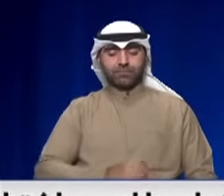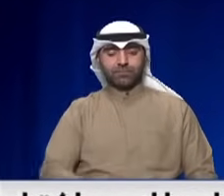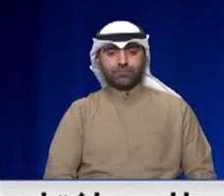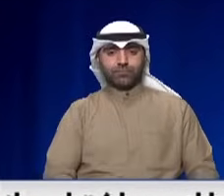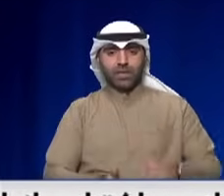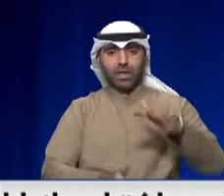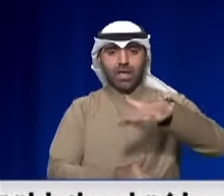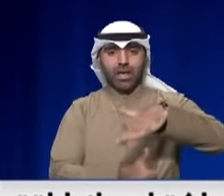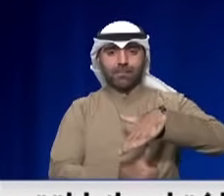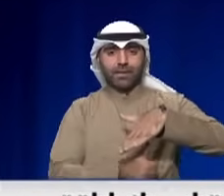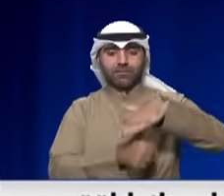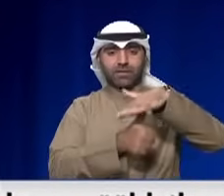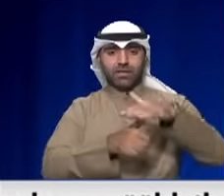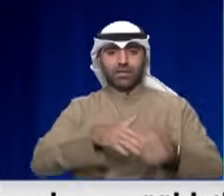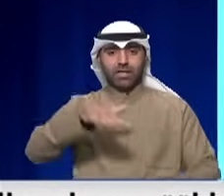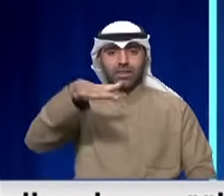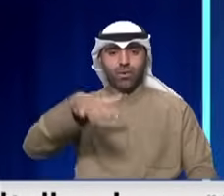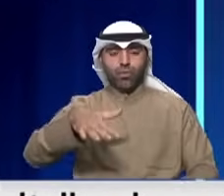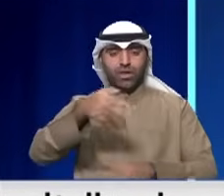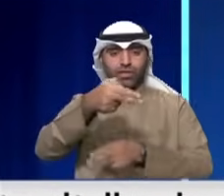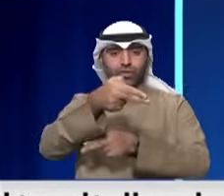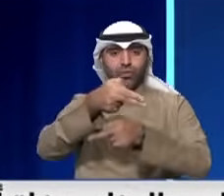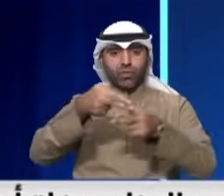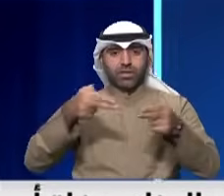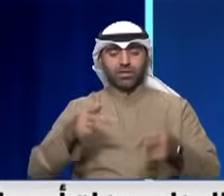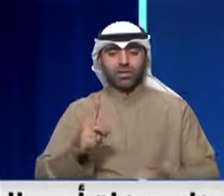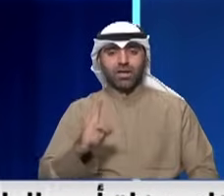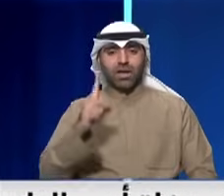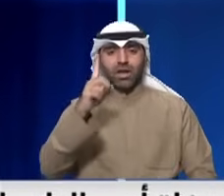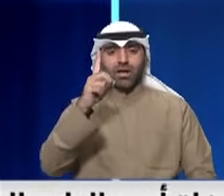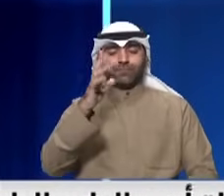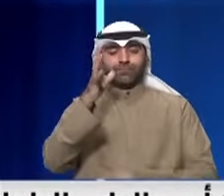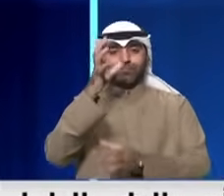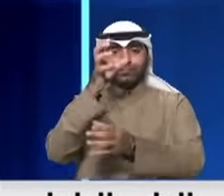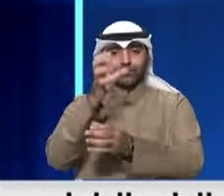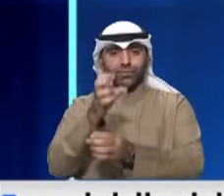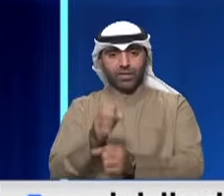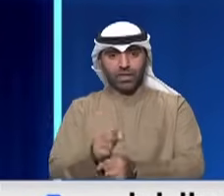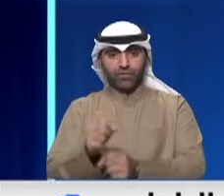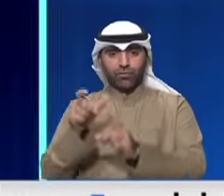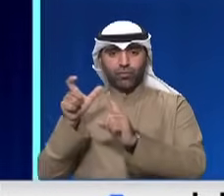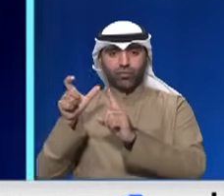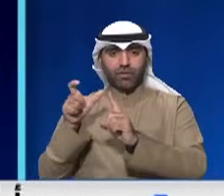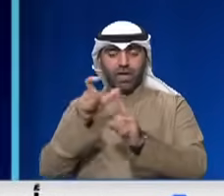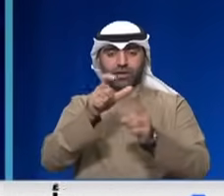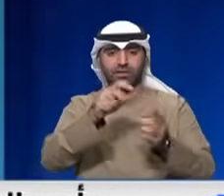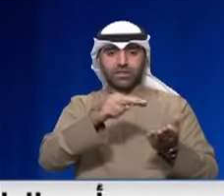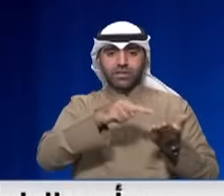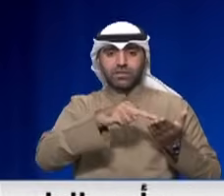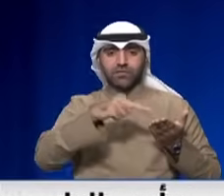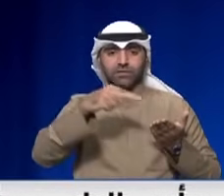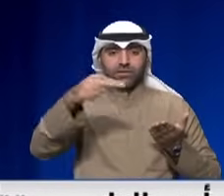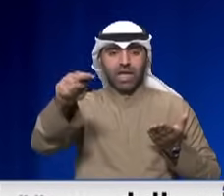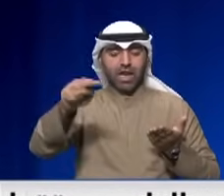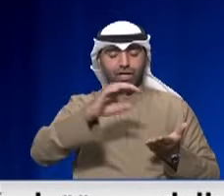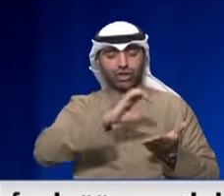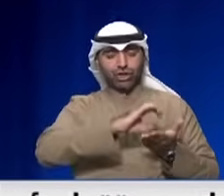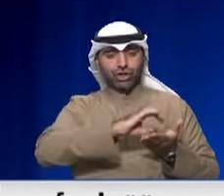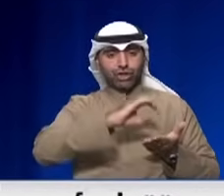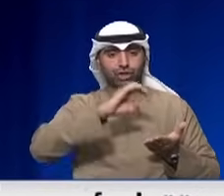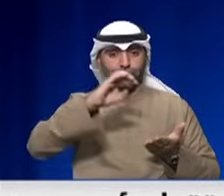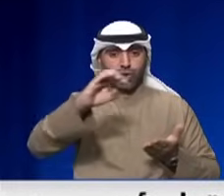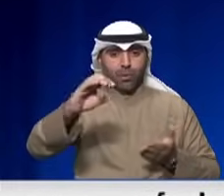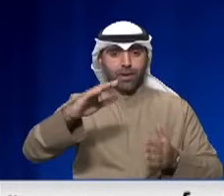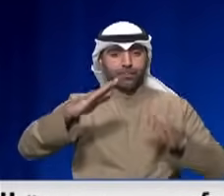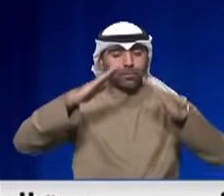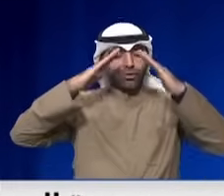الشيخ مشعل الاحمد الجابر الصباح حفظه الله ورعاه برساله جوابيه لمعاليه ضمنها بالغ شكره